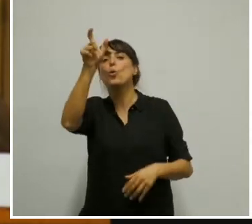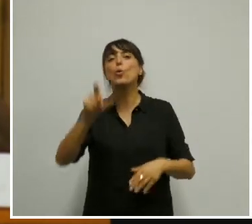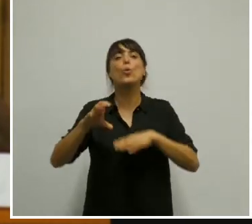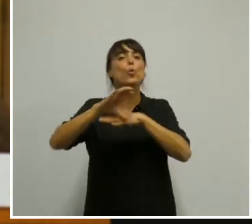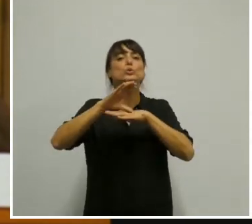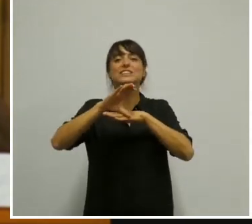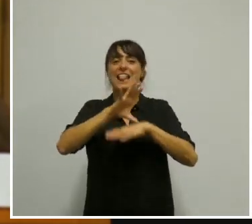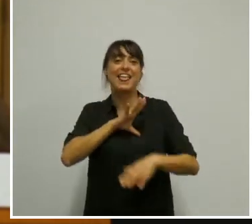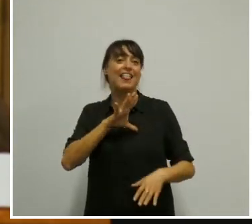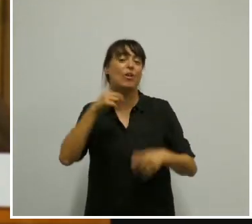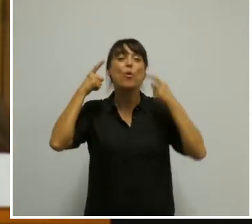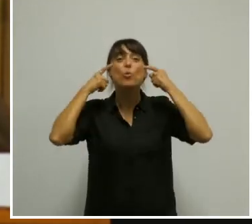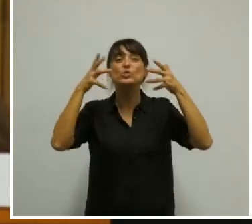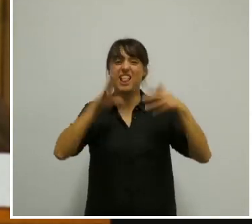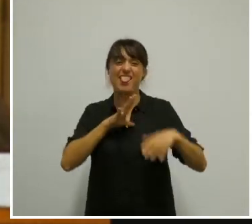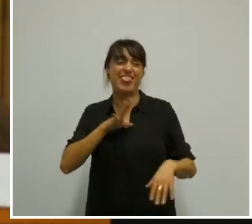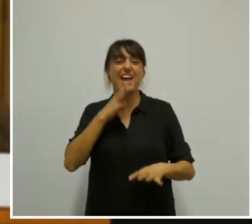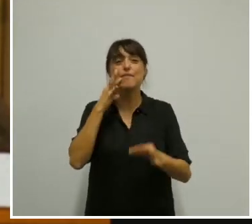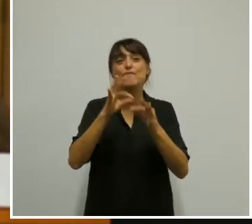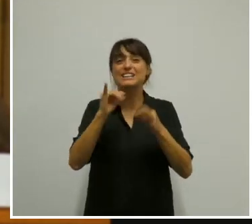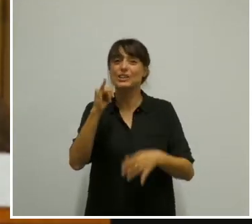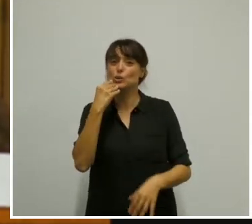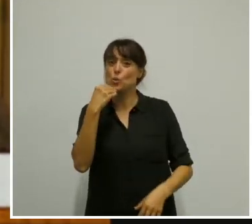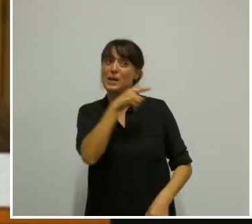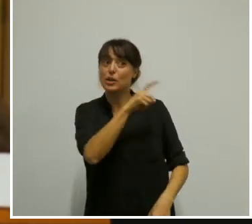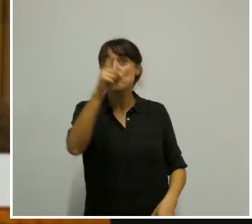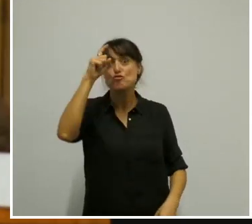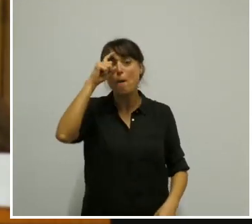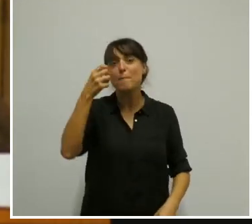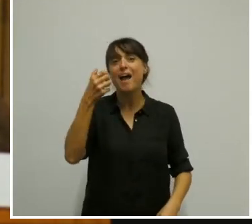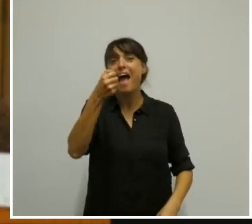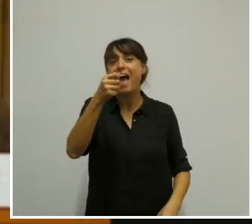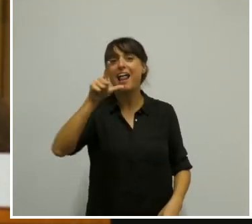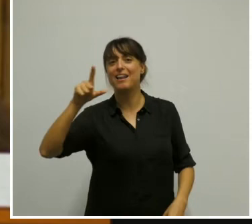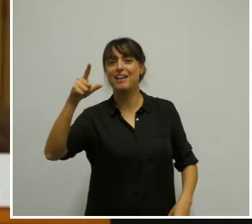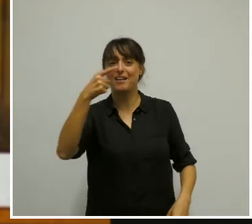molt majo. Hola, endavant.